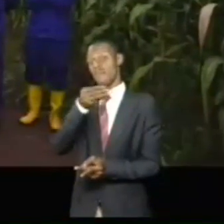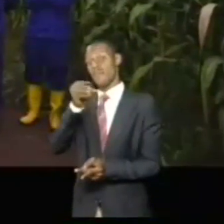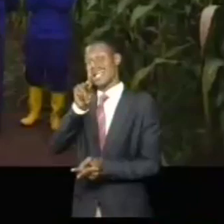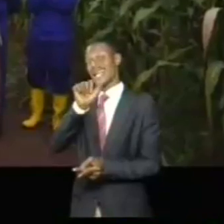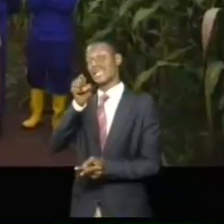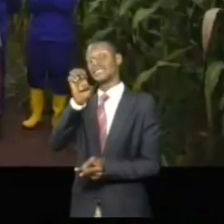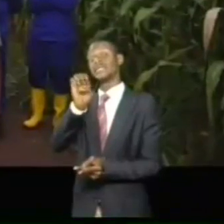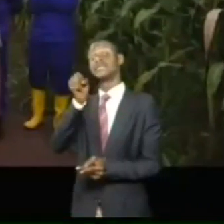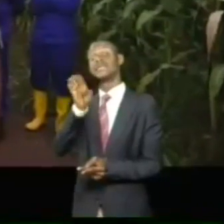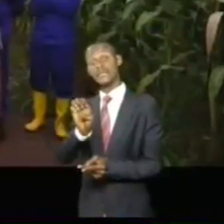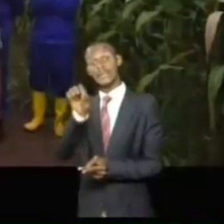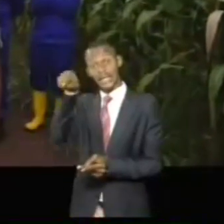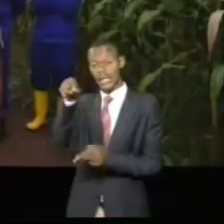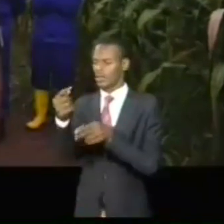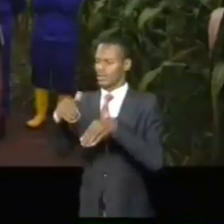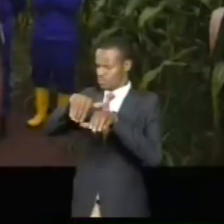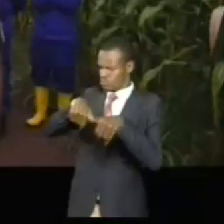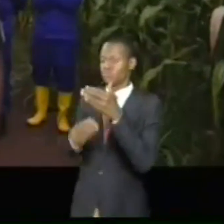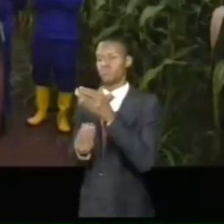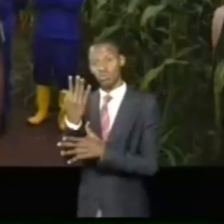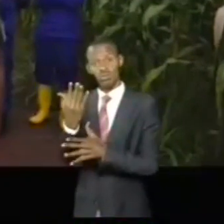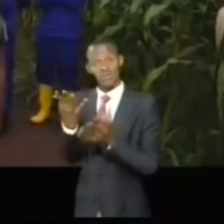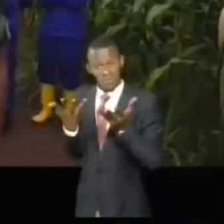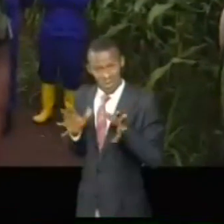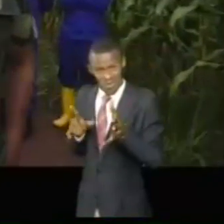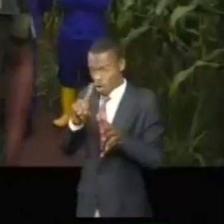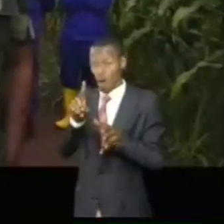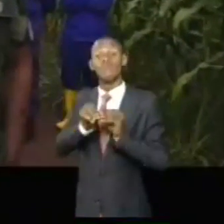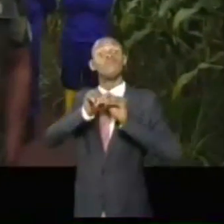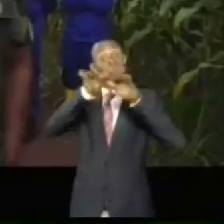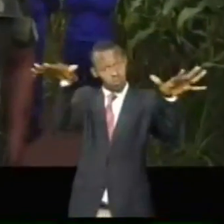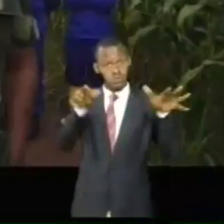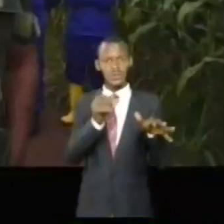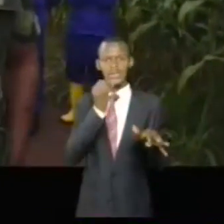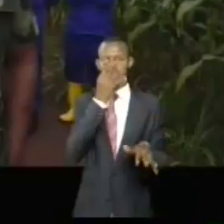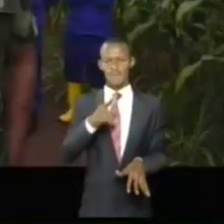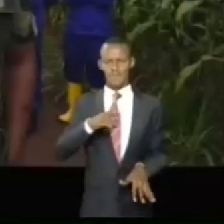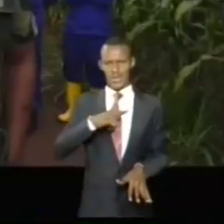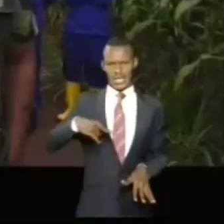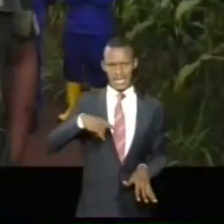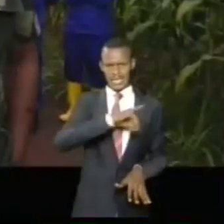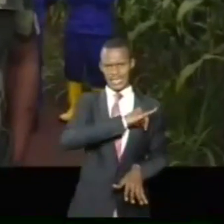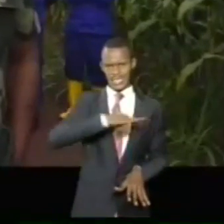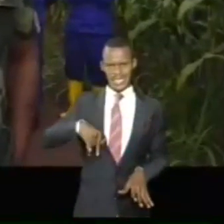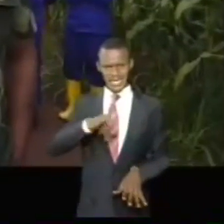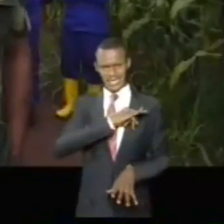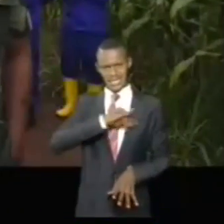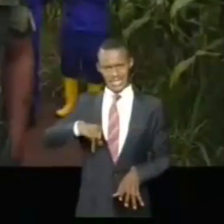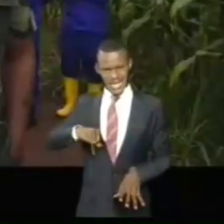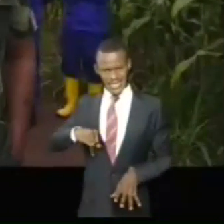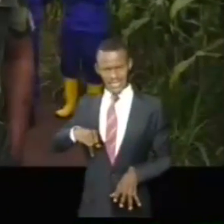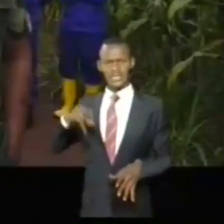km de Likasi, et le centre de Mulungwishi qui est un nouveau centre, mais qui est très dynamique. Nous avons le centre de production de l'OVO dans le Bas-Congo à